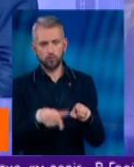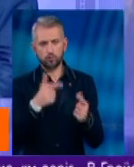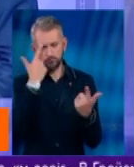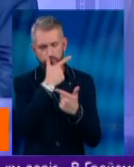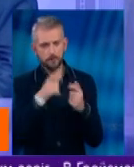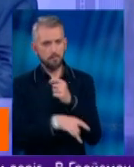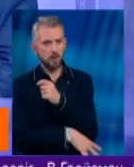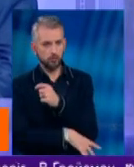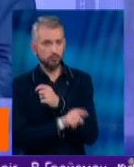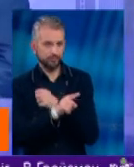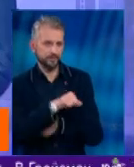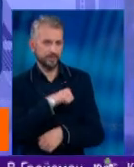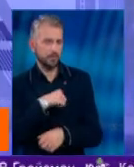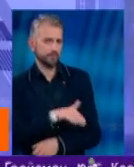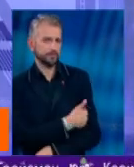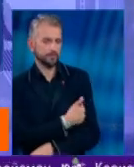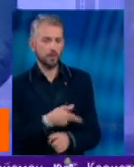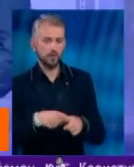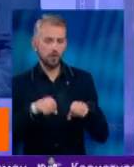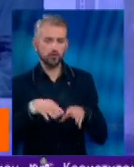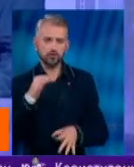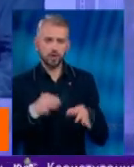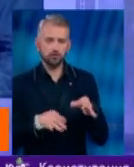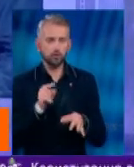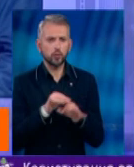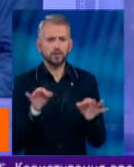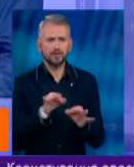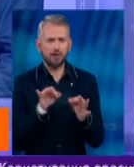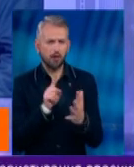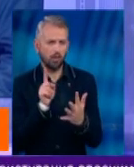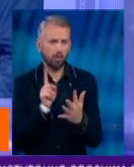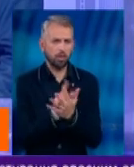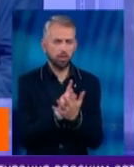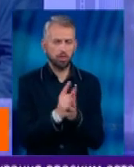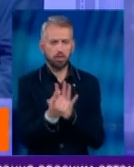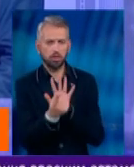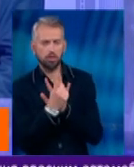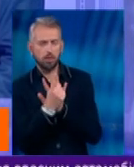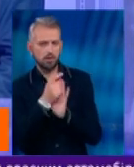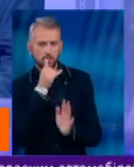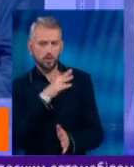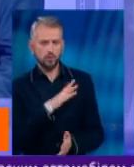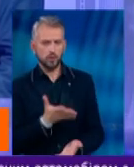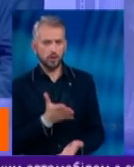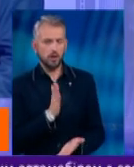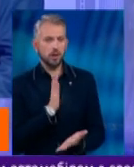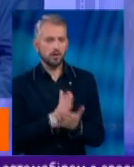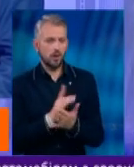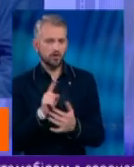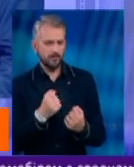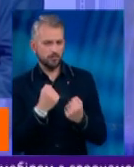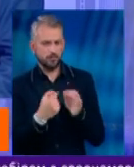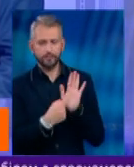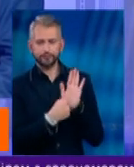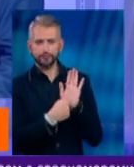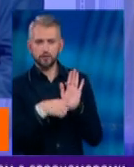за її ж бажанням, це вже рішення суду. І тут вже ніякі наїзди колекторів не можуть бути, є чим відбиватись. Рішенням